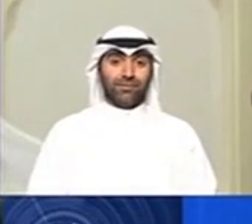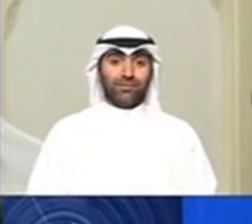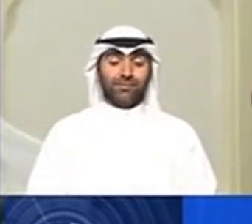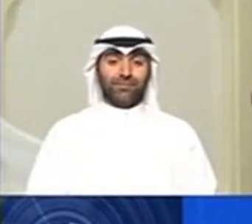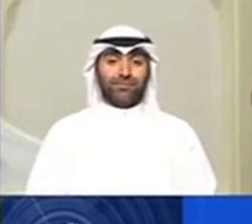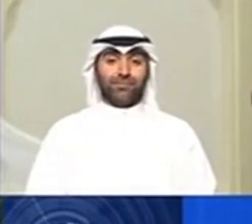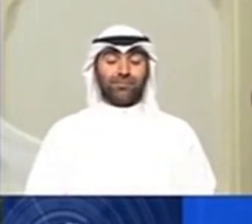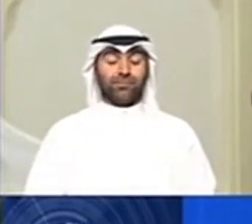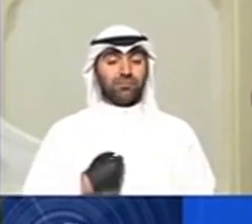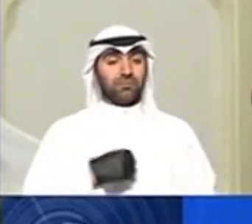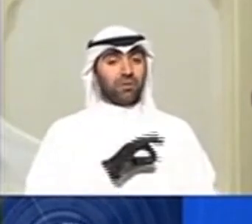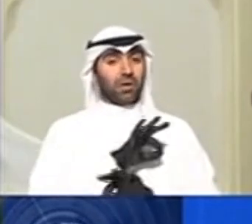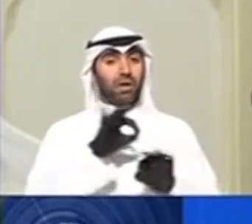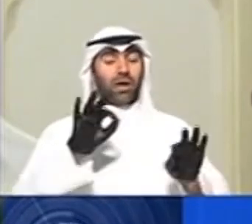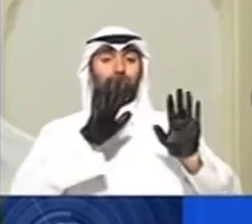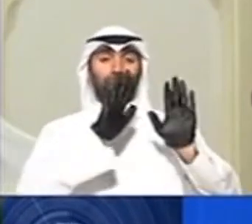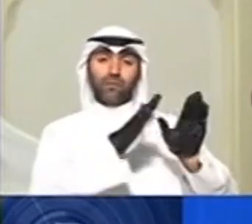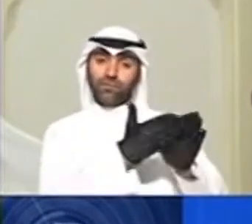ورعاية صحية.